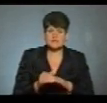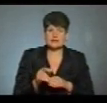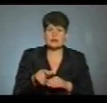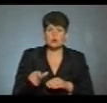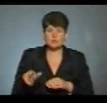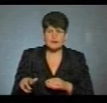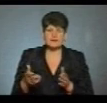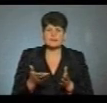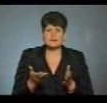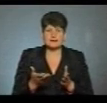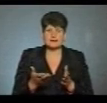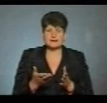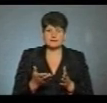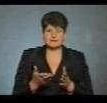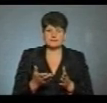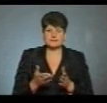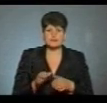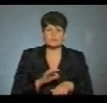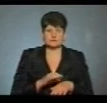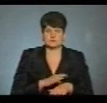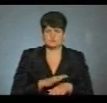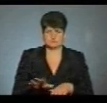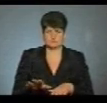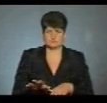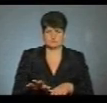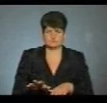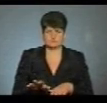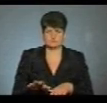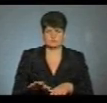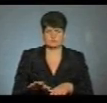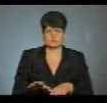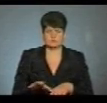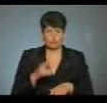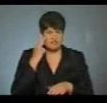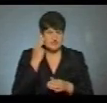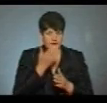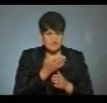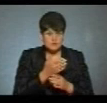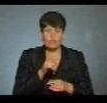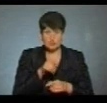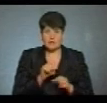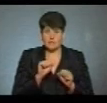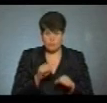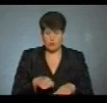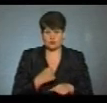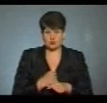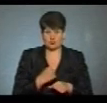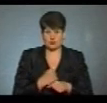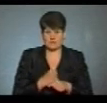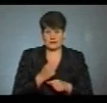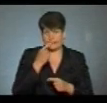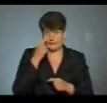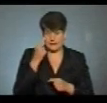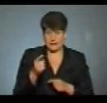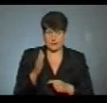яка антитіл до вірусу ще не має. Я маю на увазі у тих китайців. Розумієте? Так от вони можуть робити такі далекосяжні